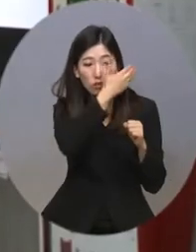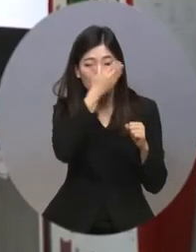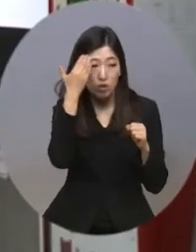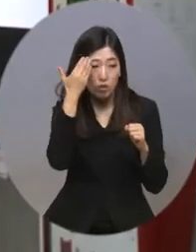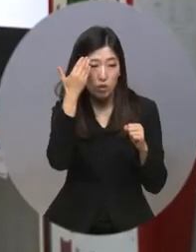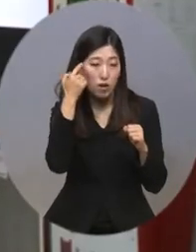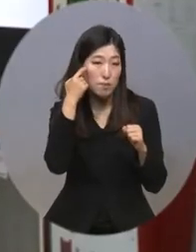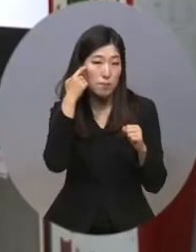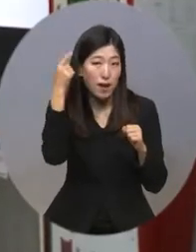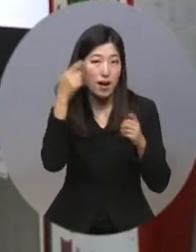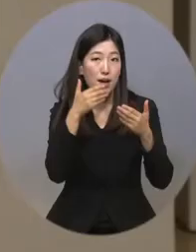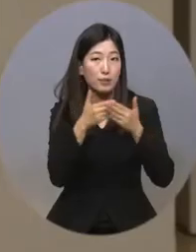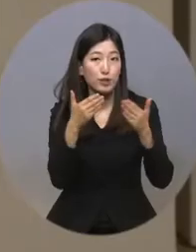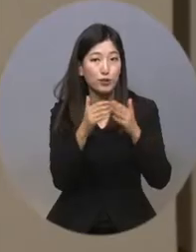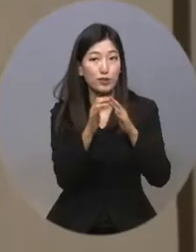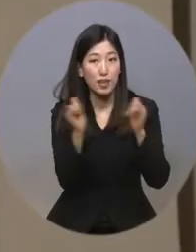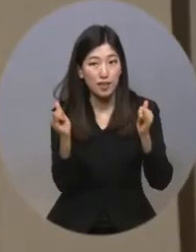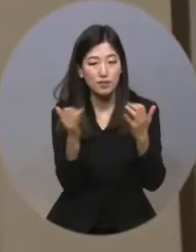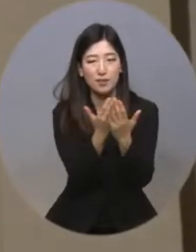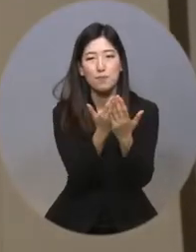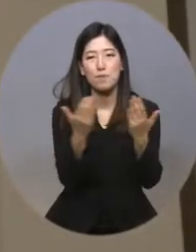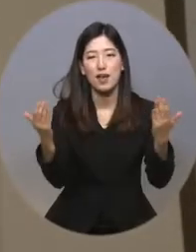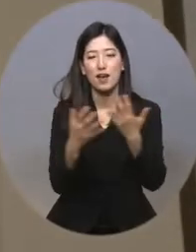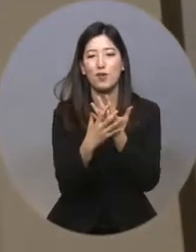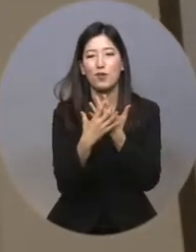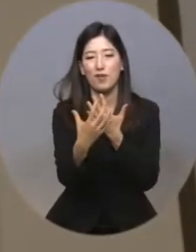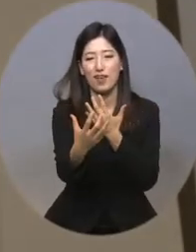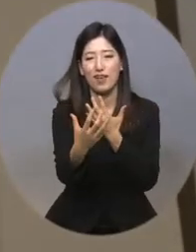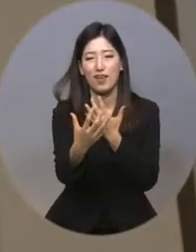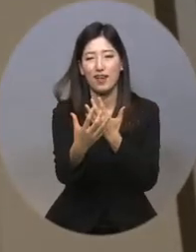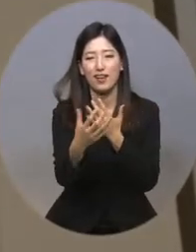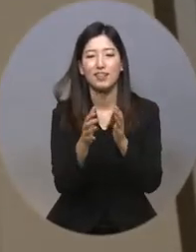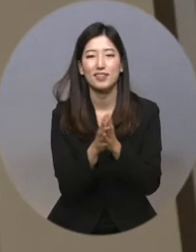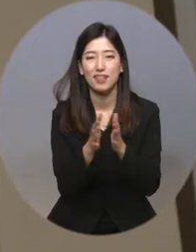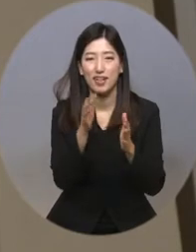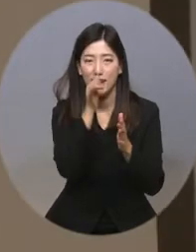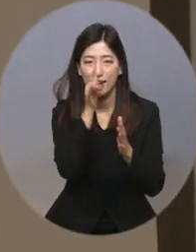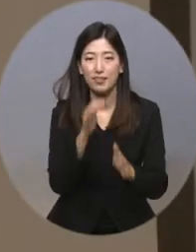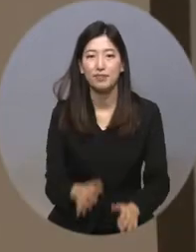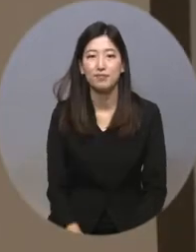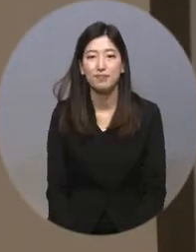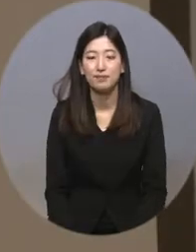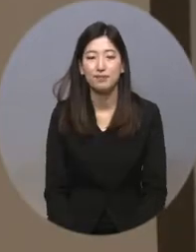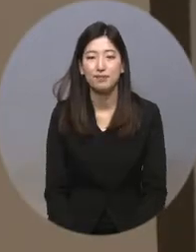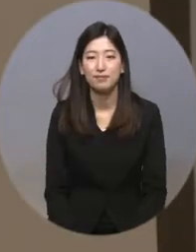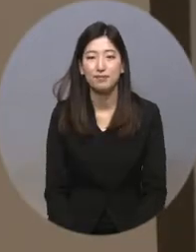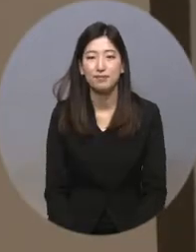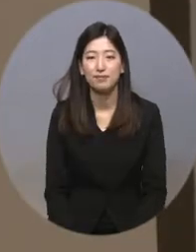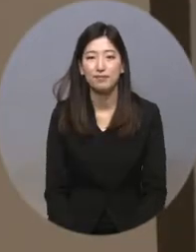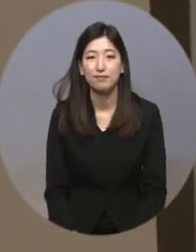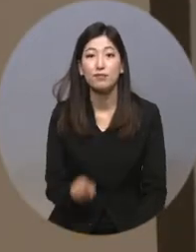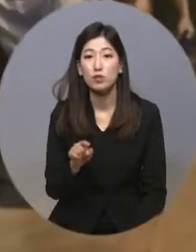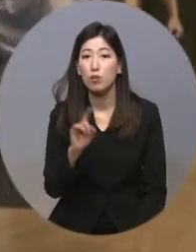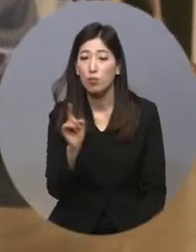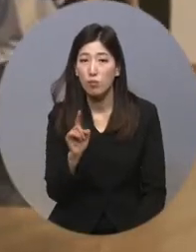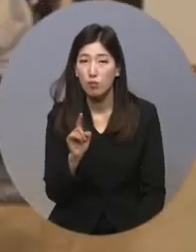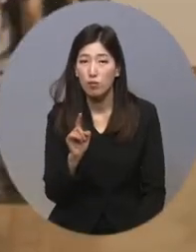기회의 장을 마련하는 전북 청년 2022 전시를 하고 있습니다. 전북 청년